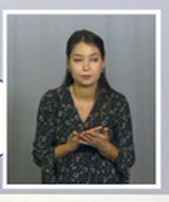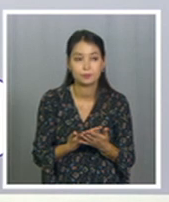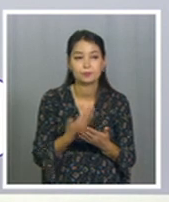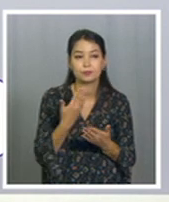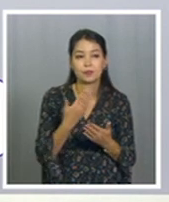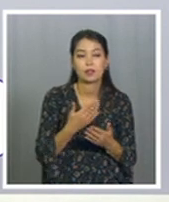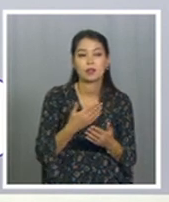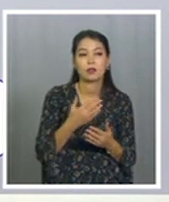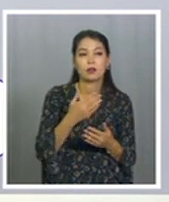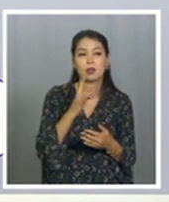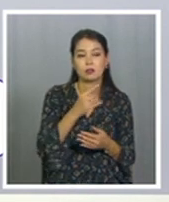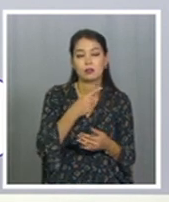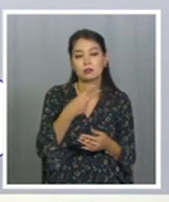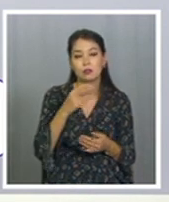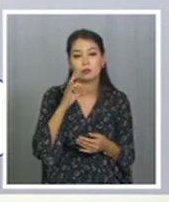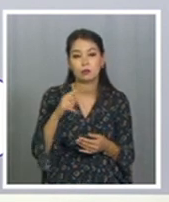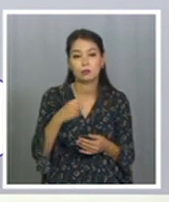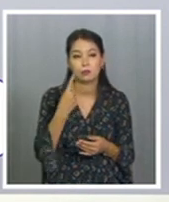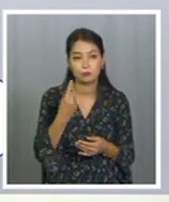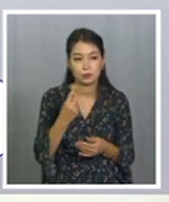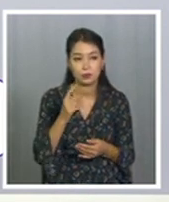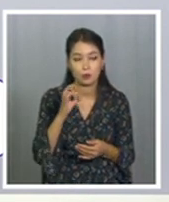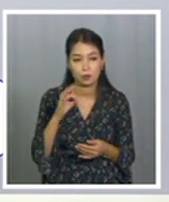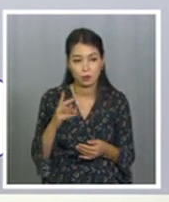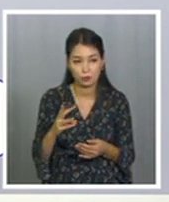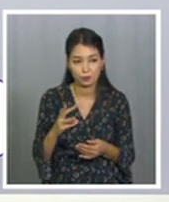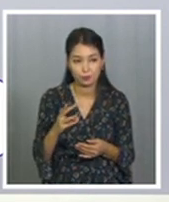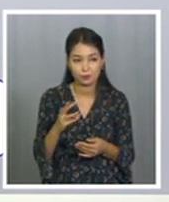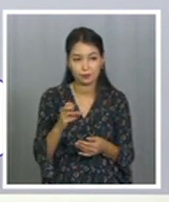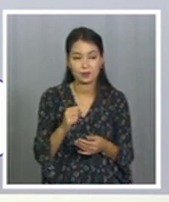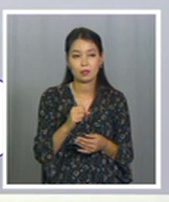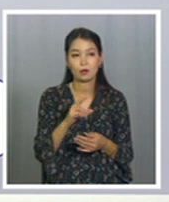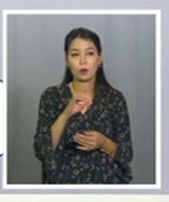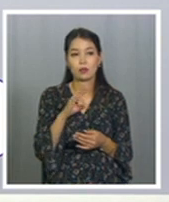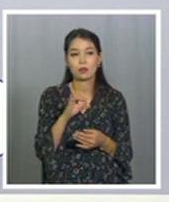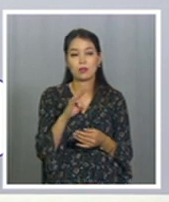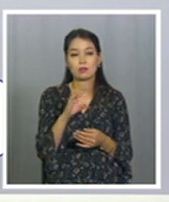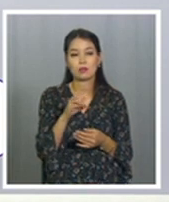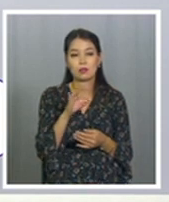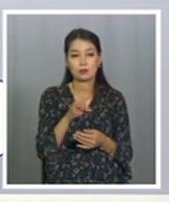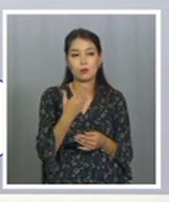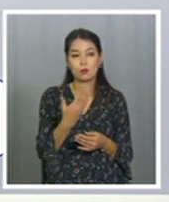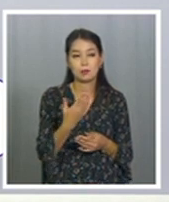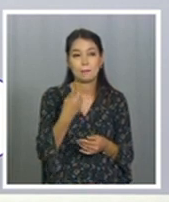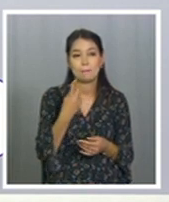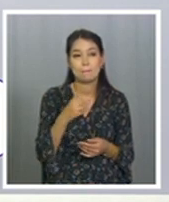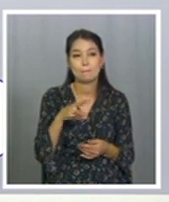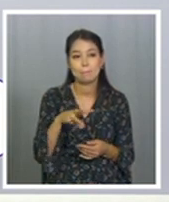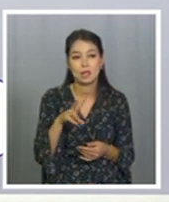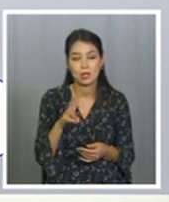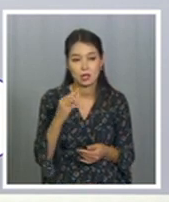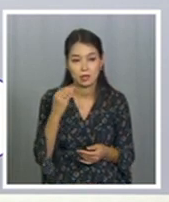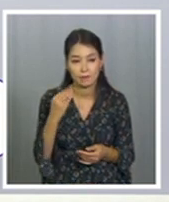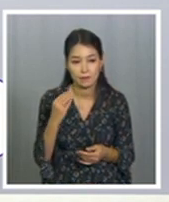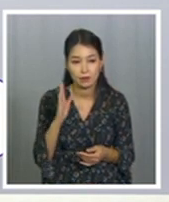кедергіміз 0.10-нан 1 омға тең болсын, және конденсатордың сиымдылығы 1 микрофарад болатын болса,